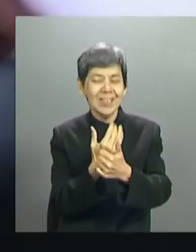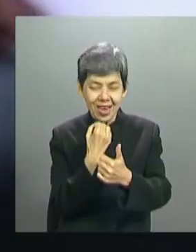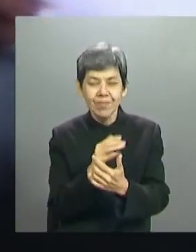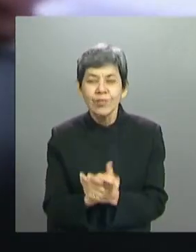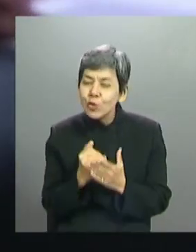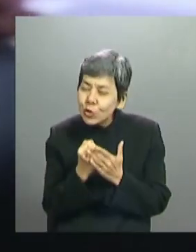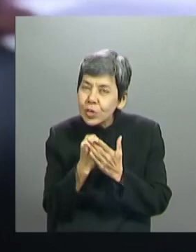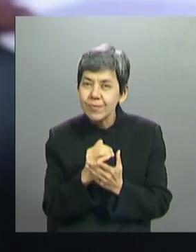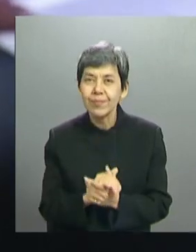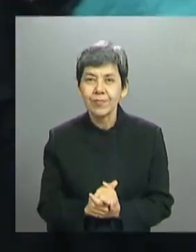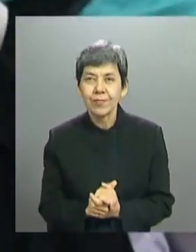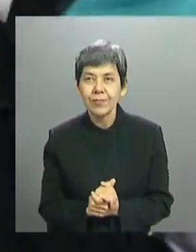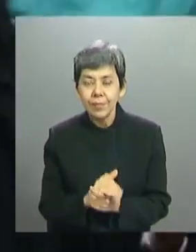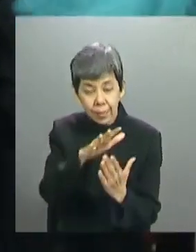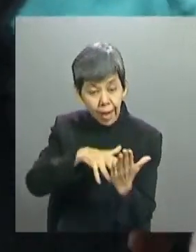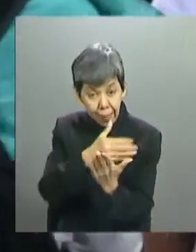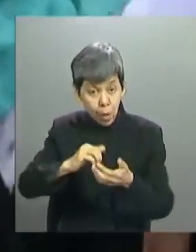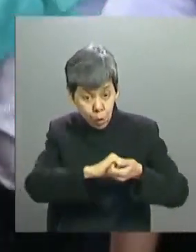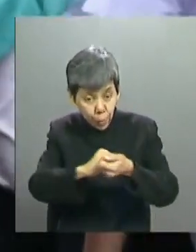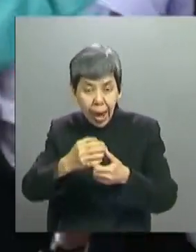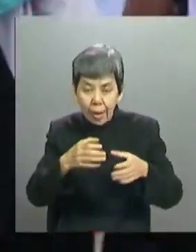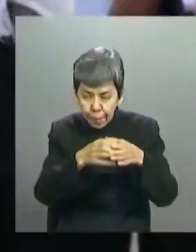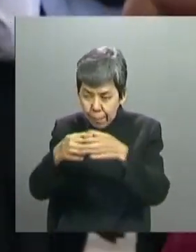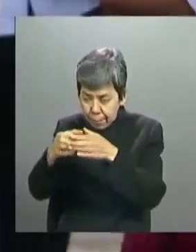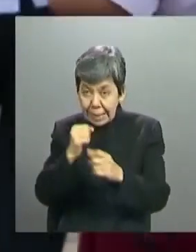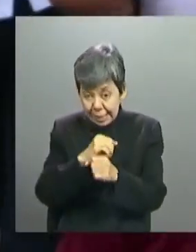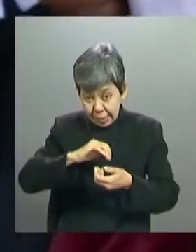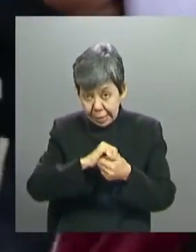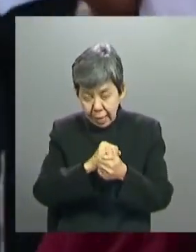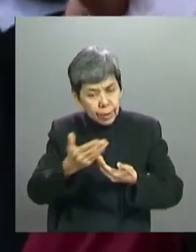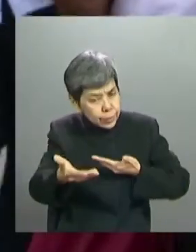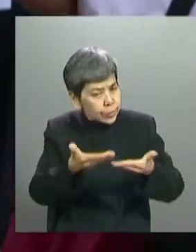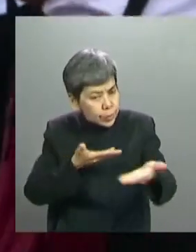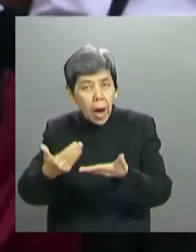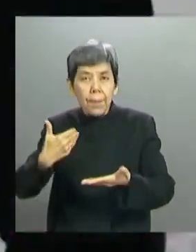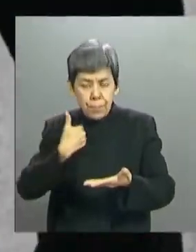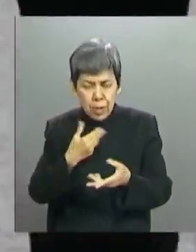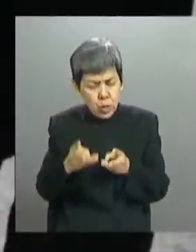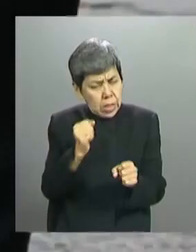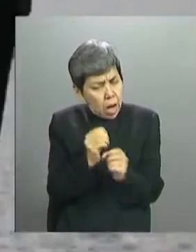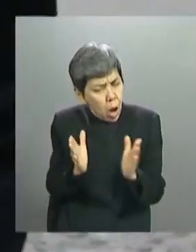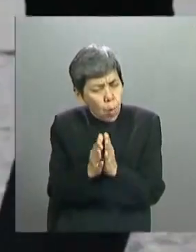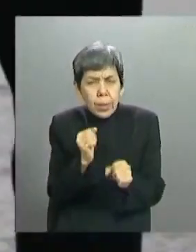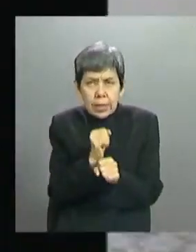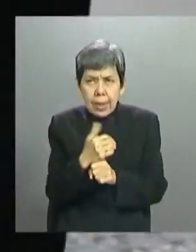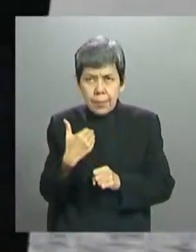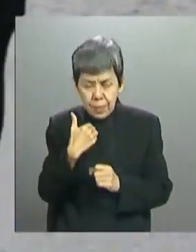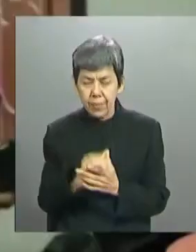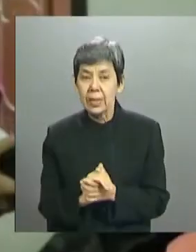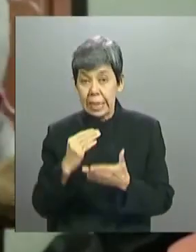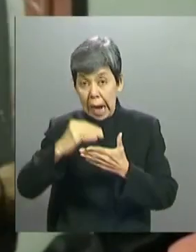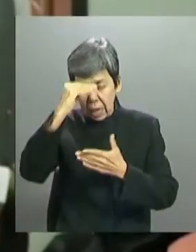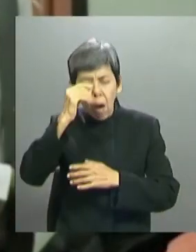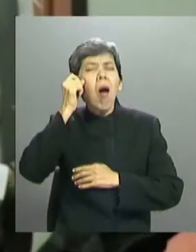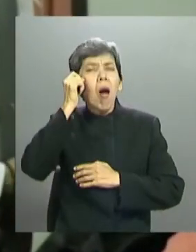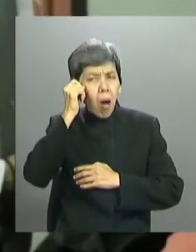า การวางแผนร่วมสหวิชาชีพนอกจากเกิดการแลกเปลี่ยนเรียนรู้ทักษะการทำงานร่วมกันแล้วนิสิตยังเข้าใ